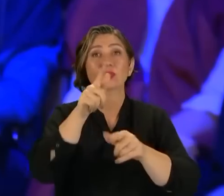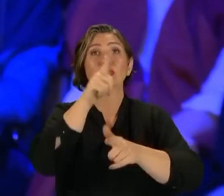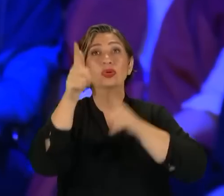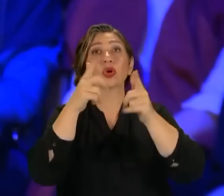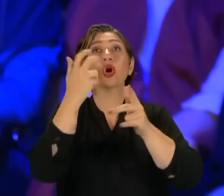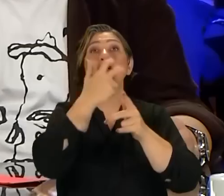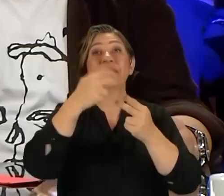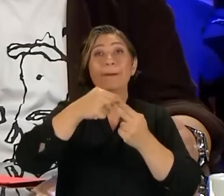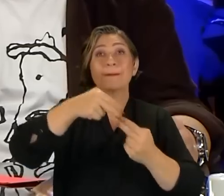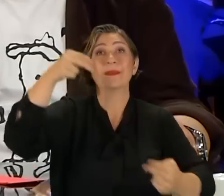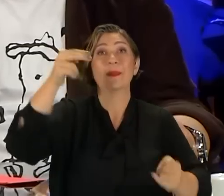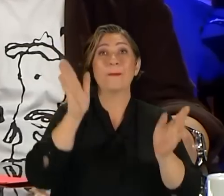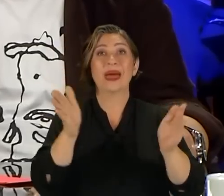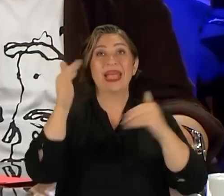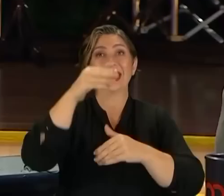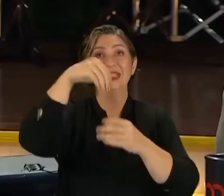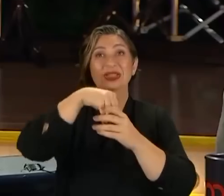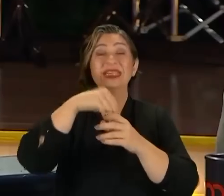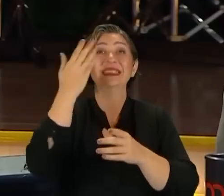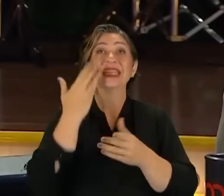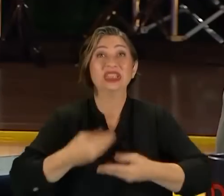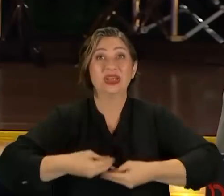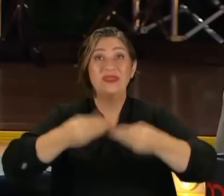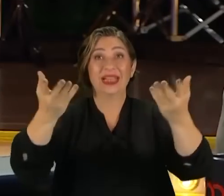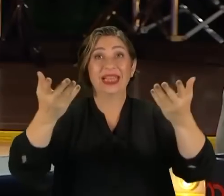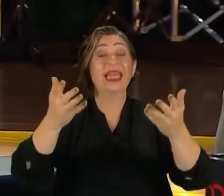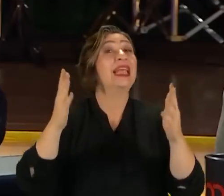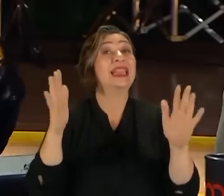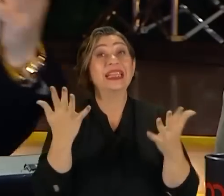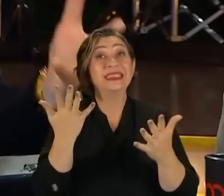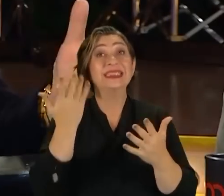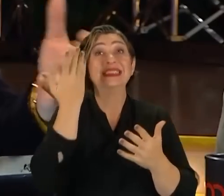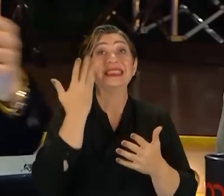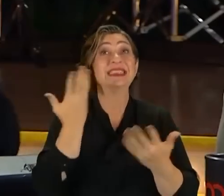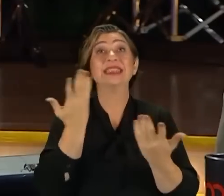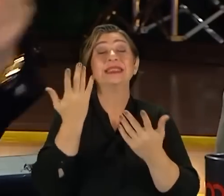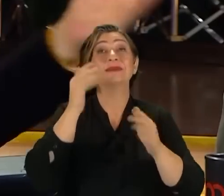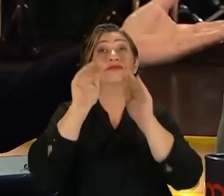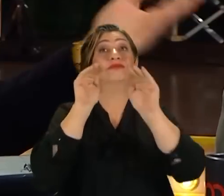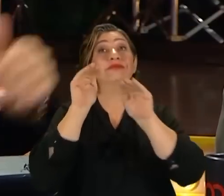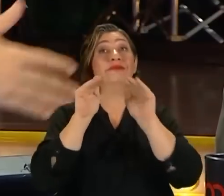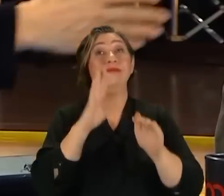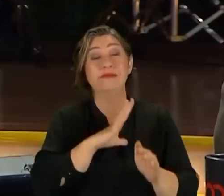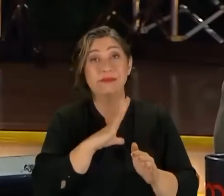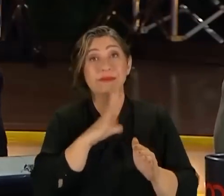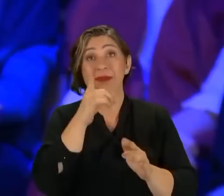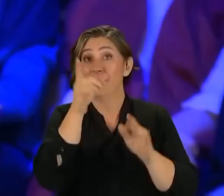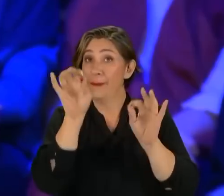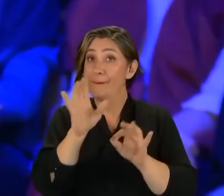konser belgesel paketi içerisinde seyirciye sunuldu. Nasıl karşılandı, nasıl tepkiler aldınız? Sizden